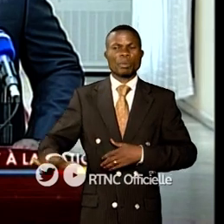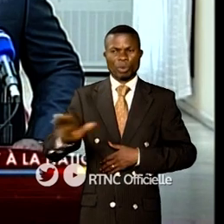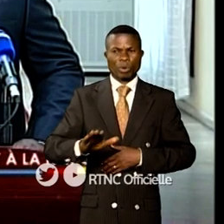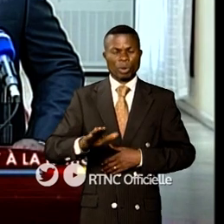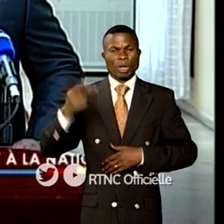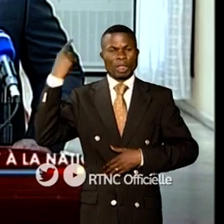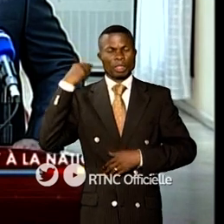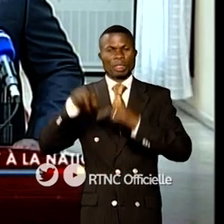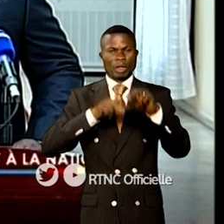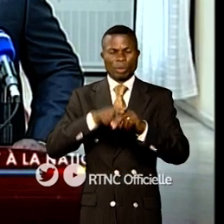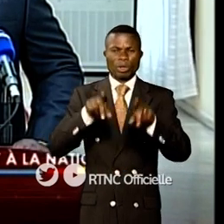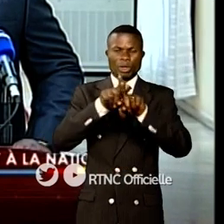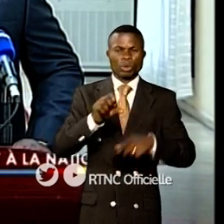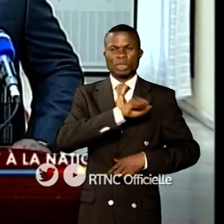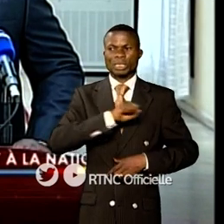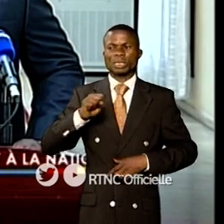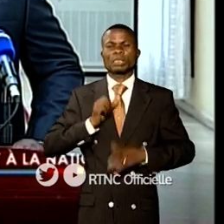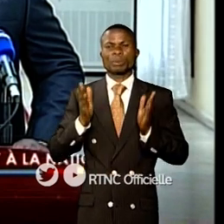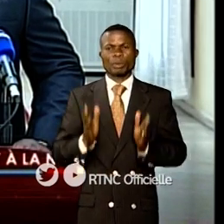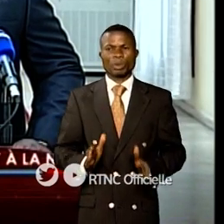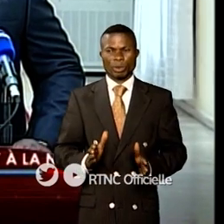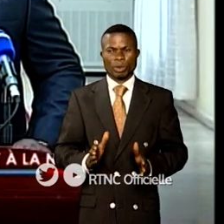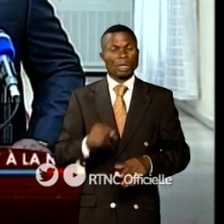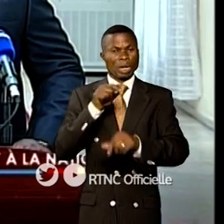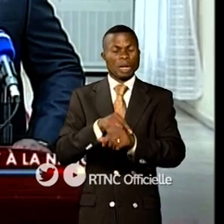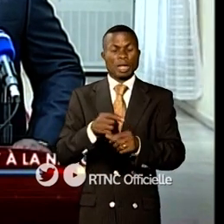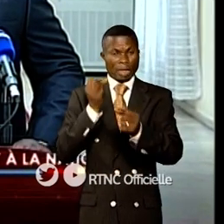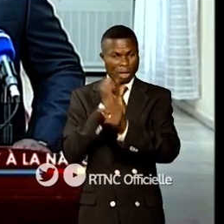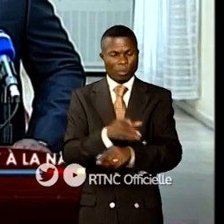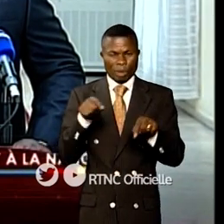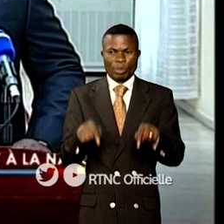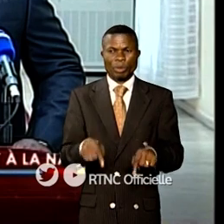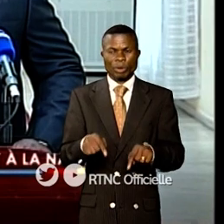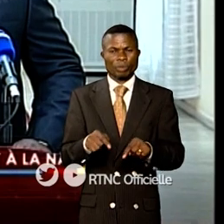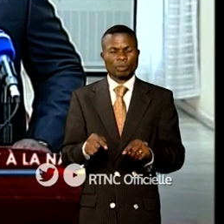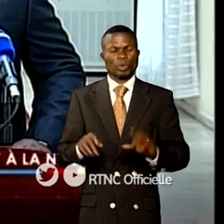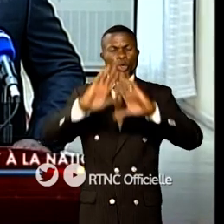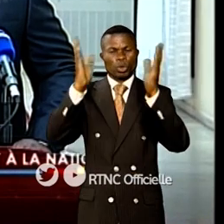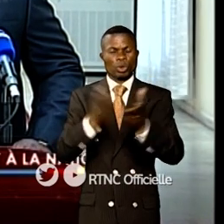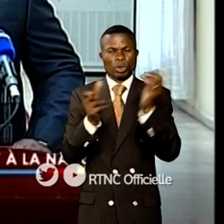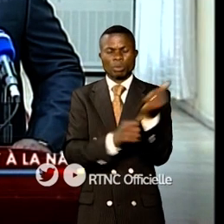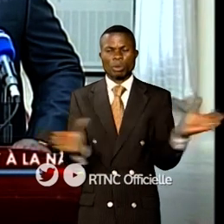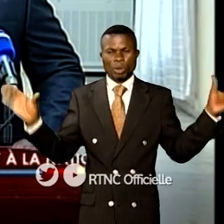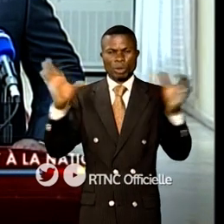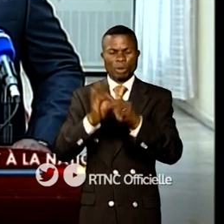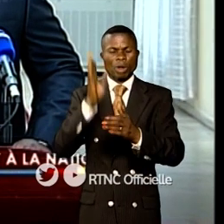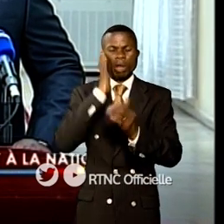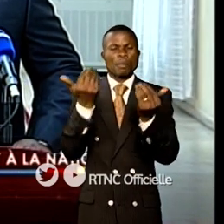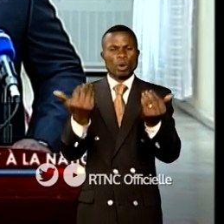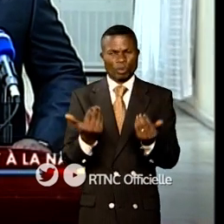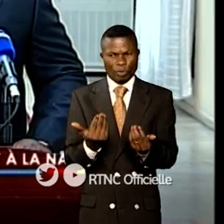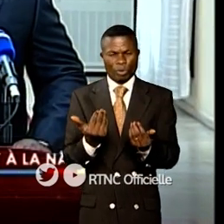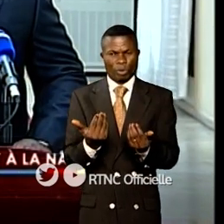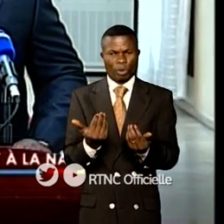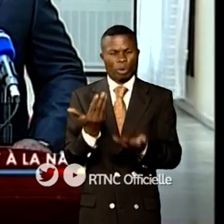députés nationaux et sénateurs, le moment est ainsi venu de réunir toutes les bonnes volontés, quelles